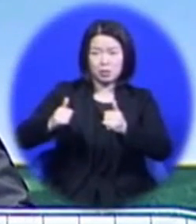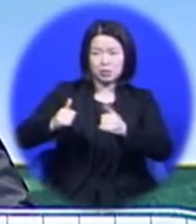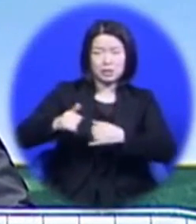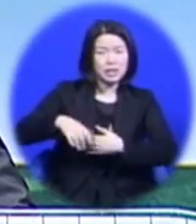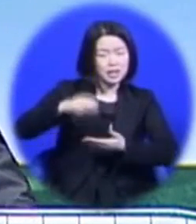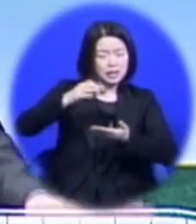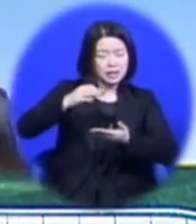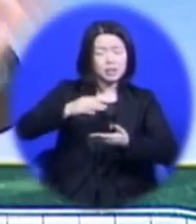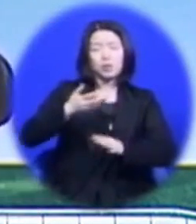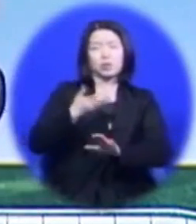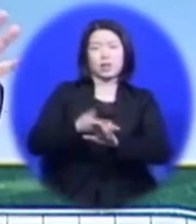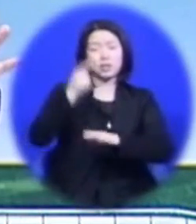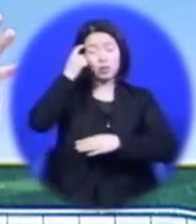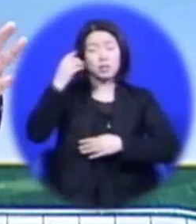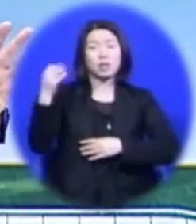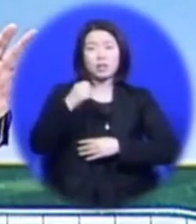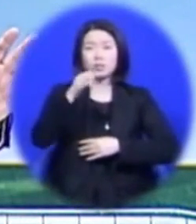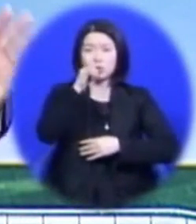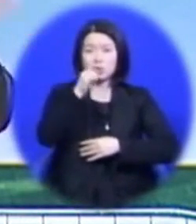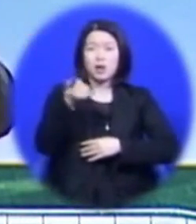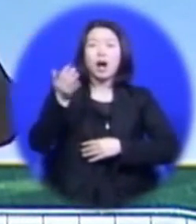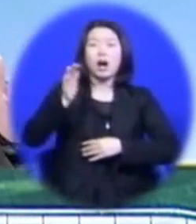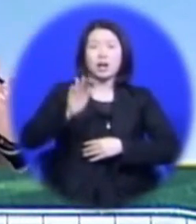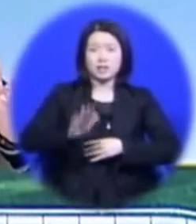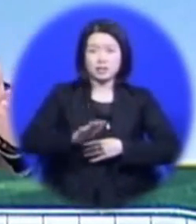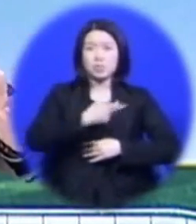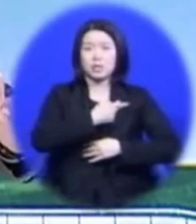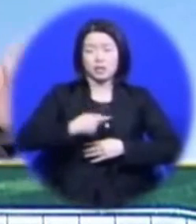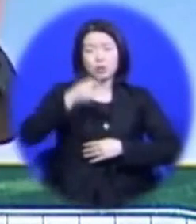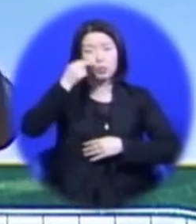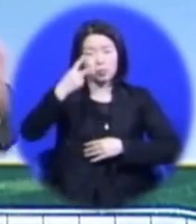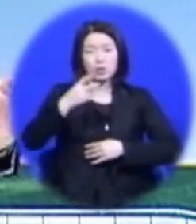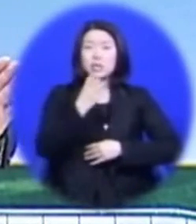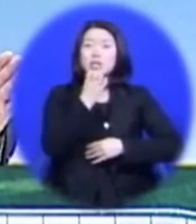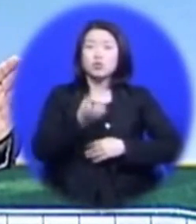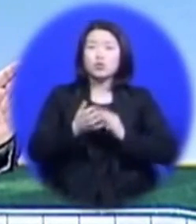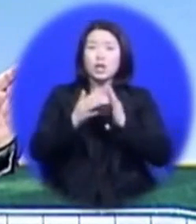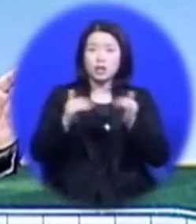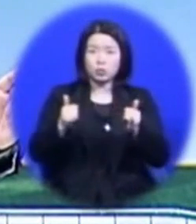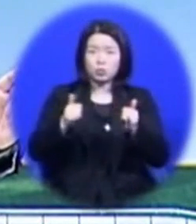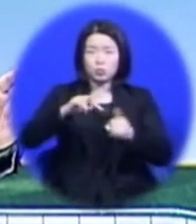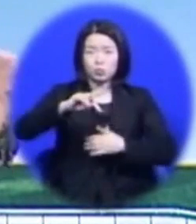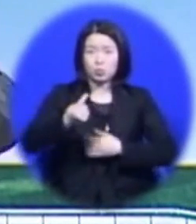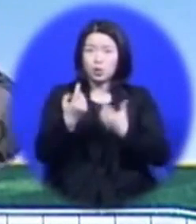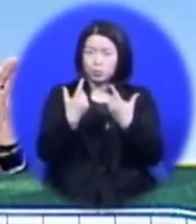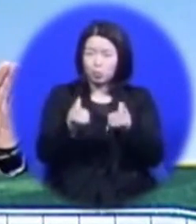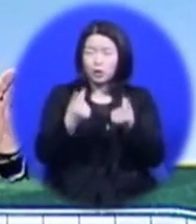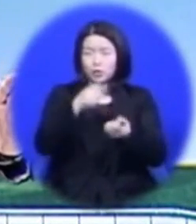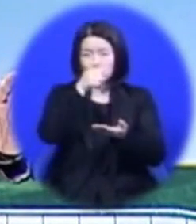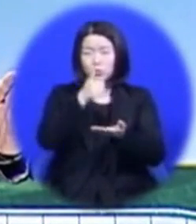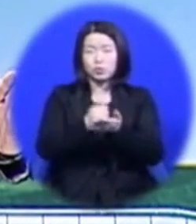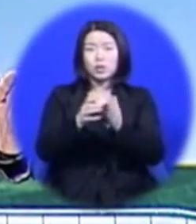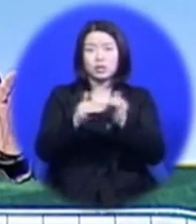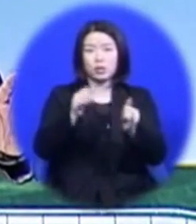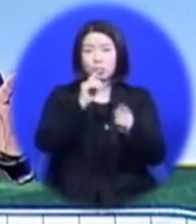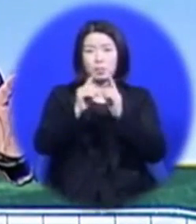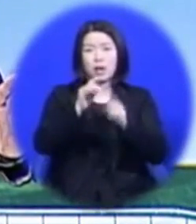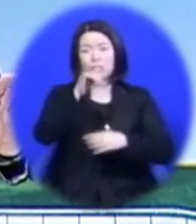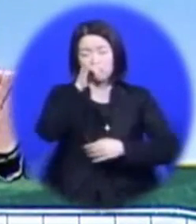생각했습니다. 그러나 사도 바울은 유대인들도 똑같은 죄인이라고 말하는 겁니다.